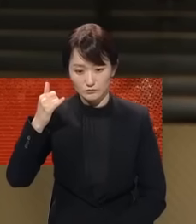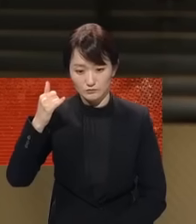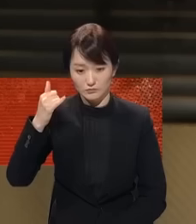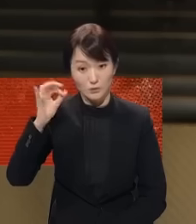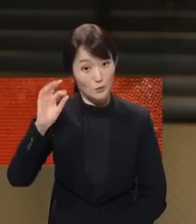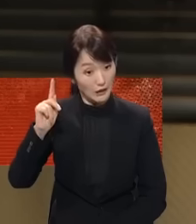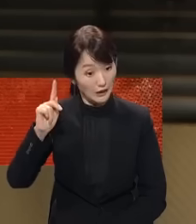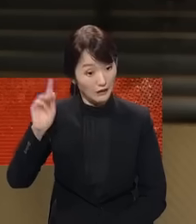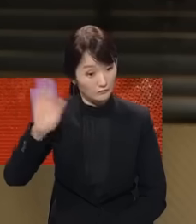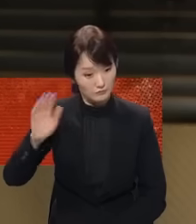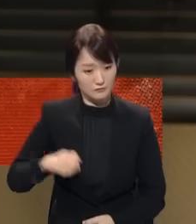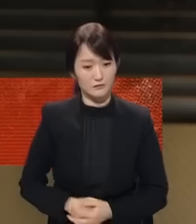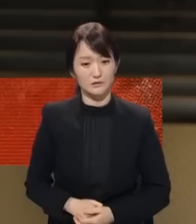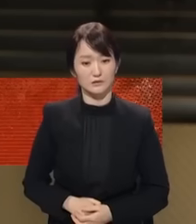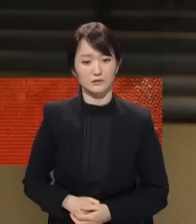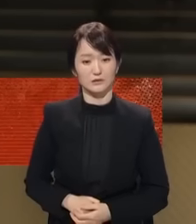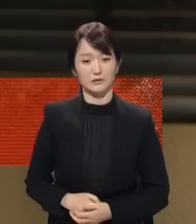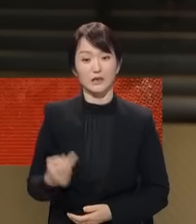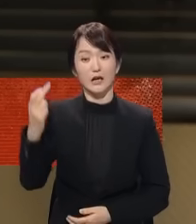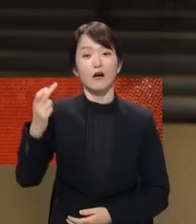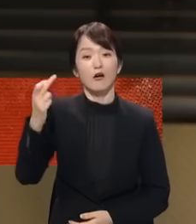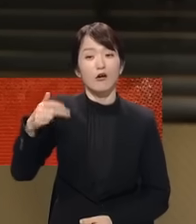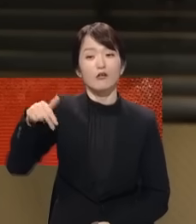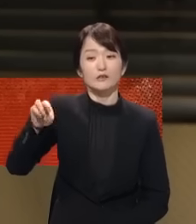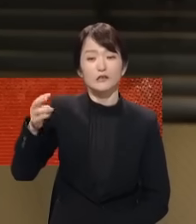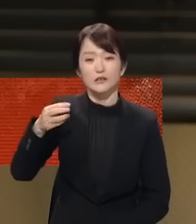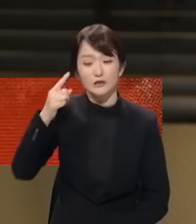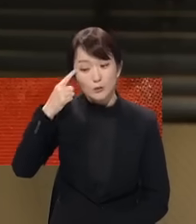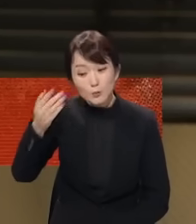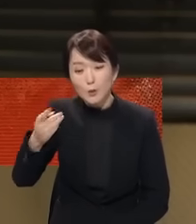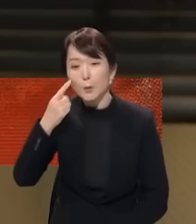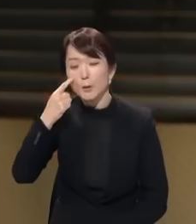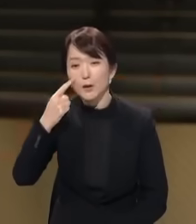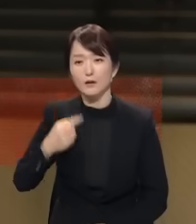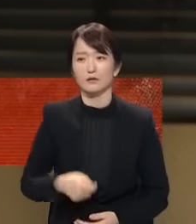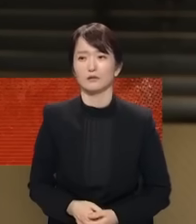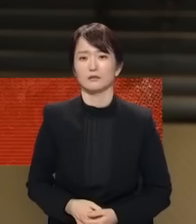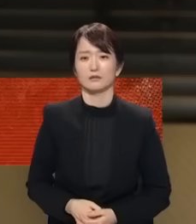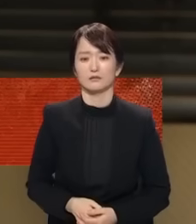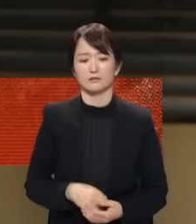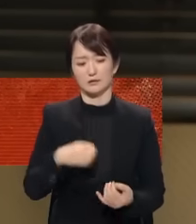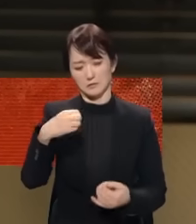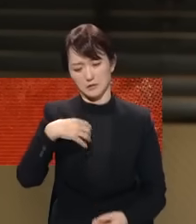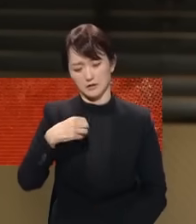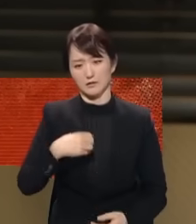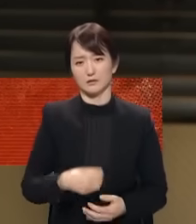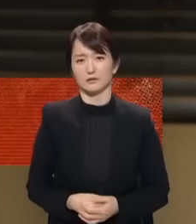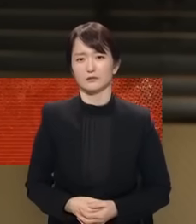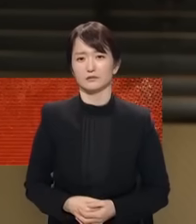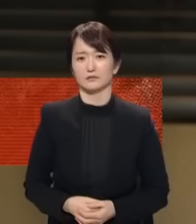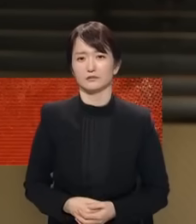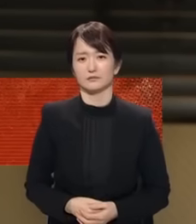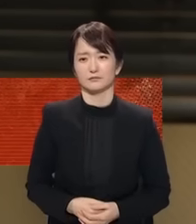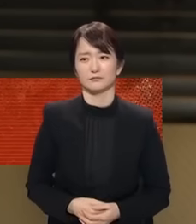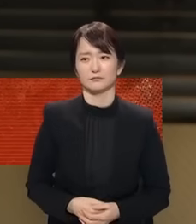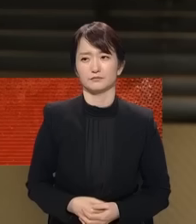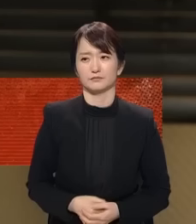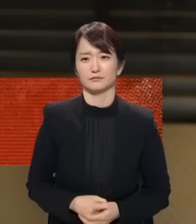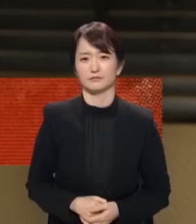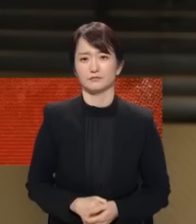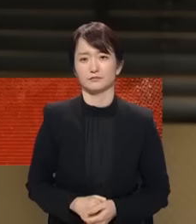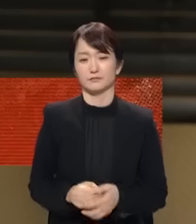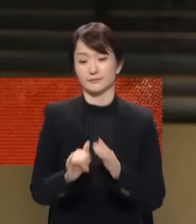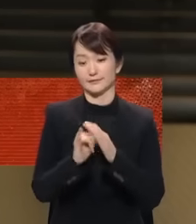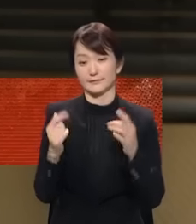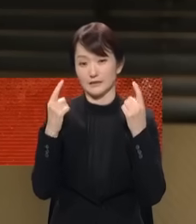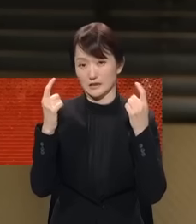했어요. 지혜리한테 물어봐야지. 형님한테 물어봐야지. 그 얘기를 계속 했다고 하고, 한 번은 그런 적이 있었다, 그래요.